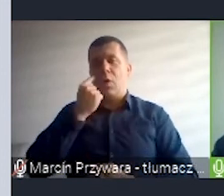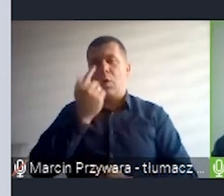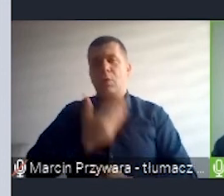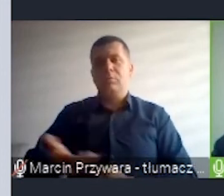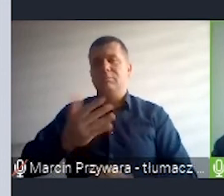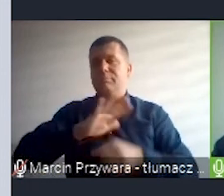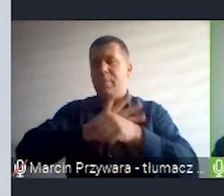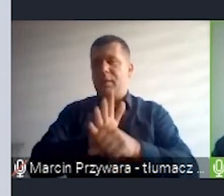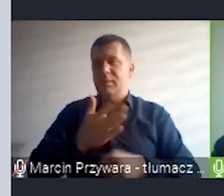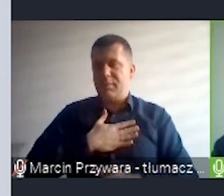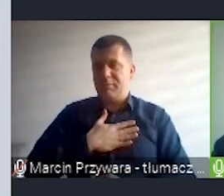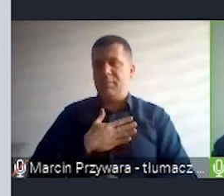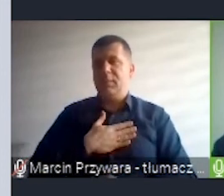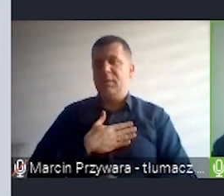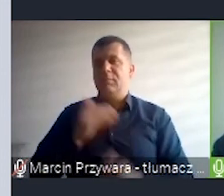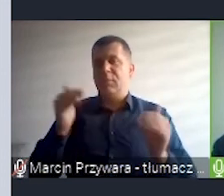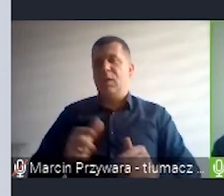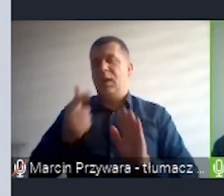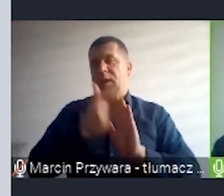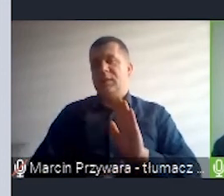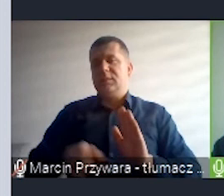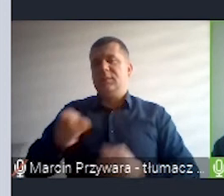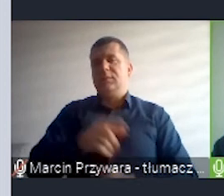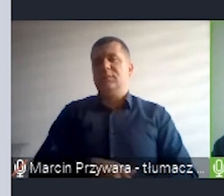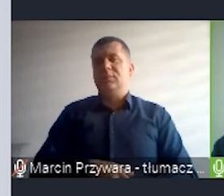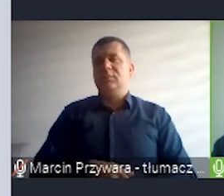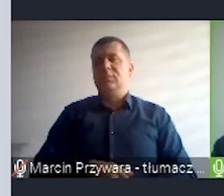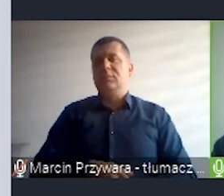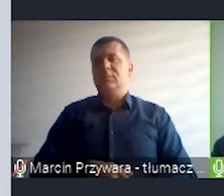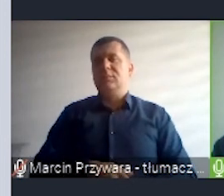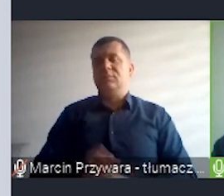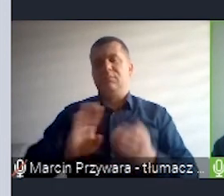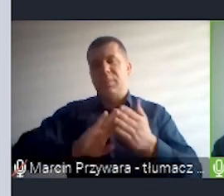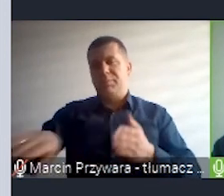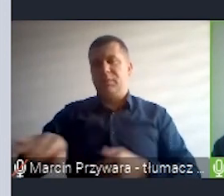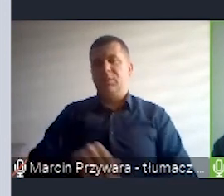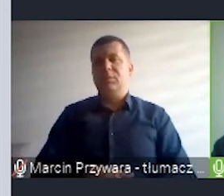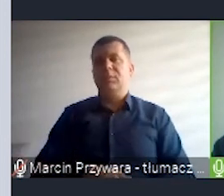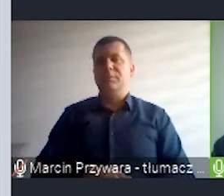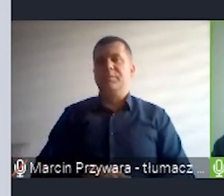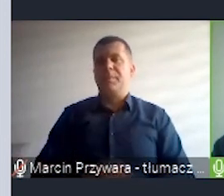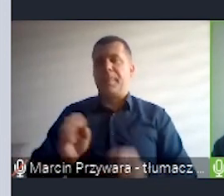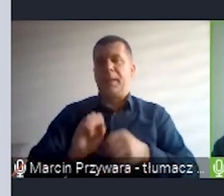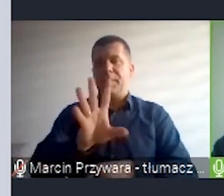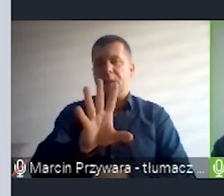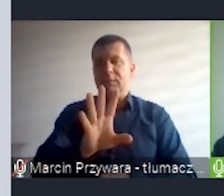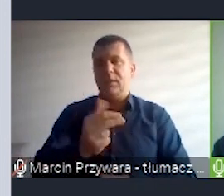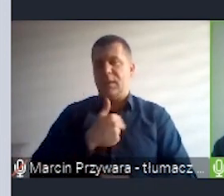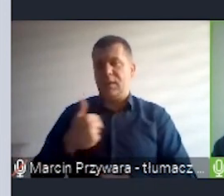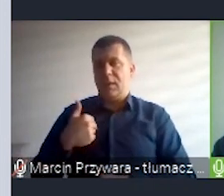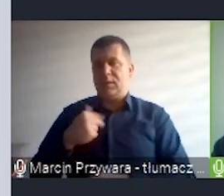które nam w tej chwili panują, możemy sobie te listy pominąć. Prezentację z tego